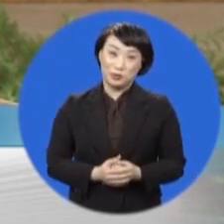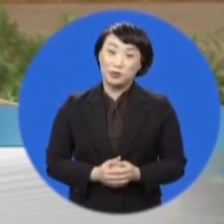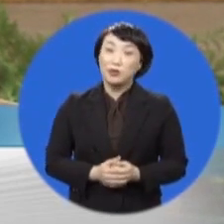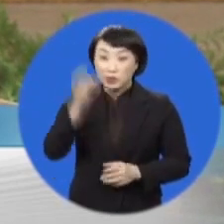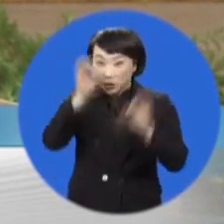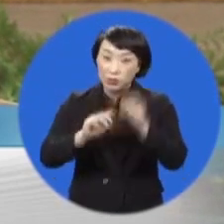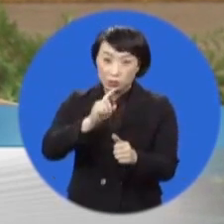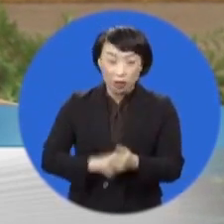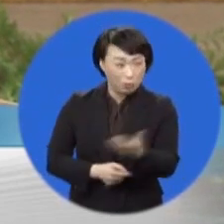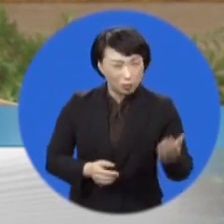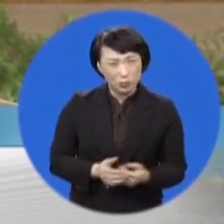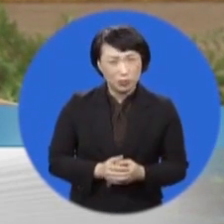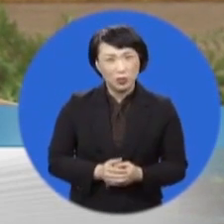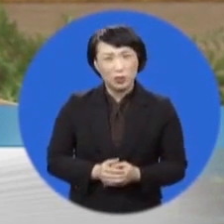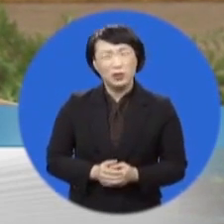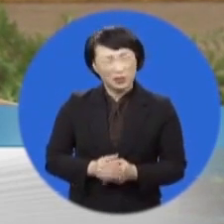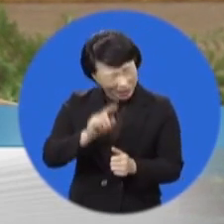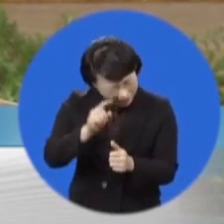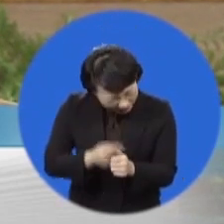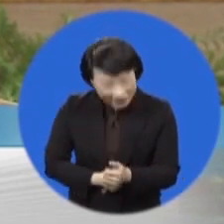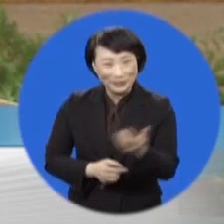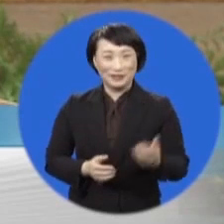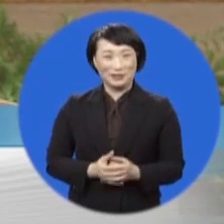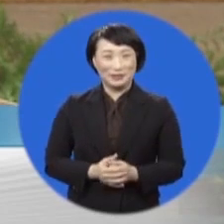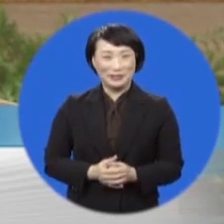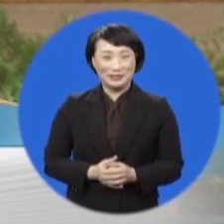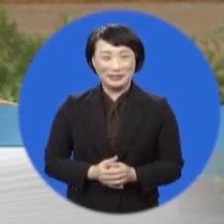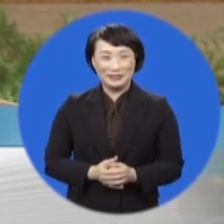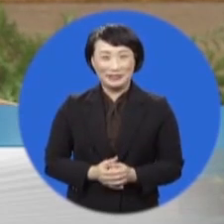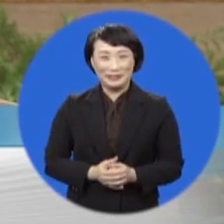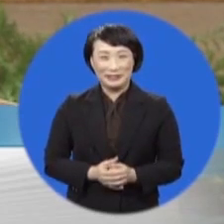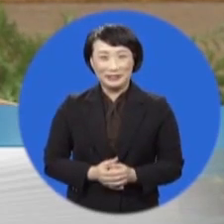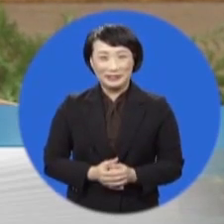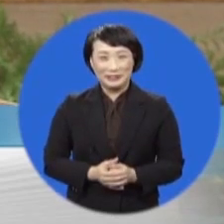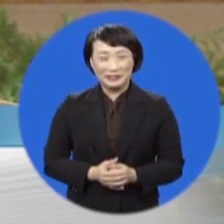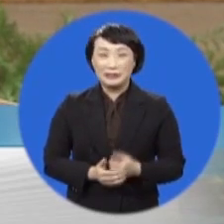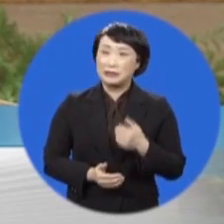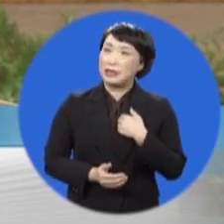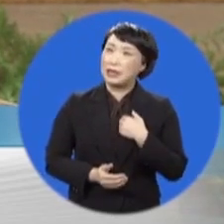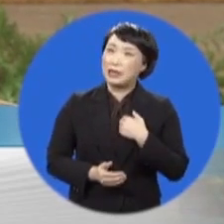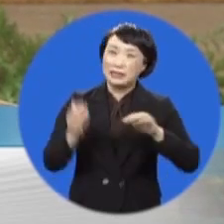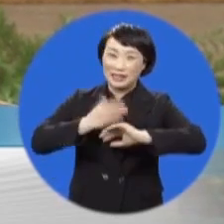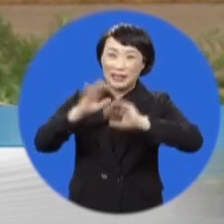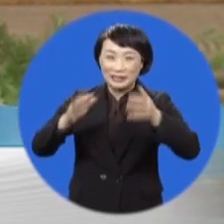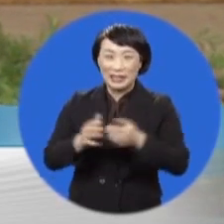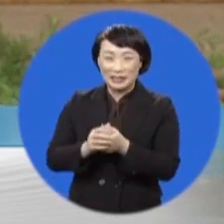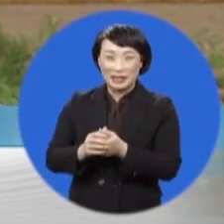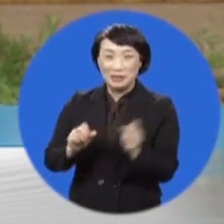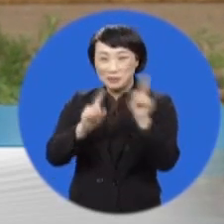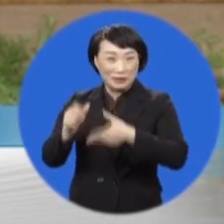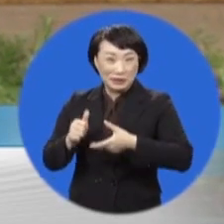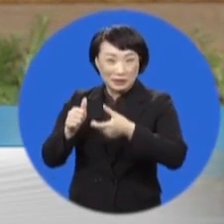축하는 것은 가조 당연한 일임 예 제가 이무기 집회 일이 개가